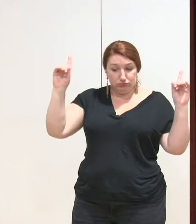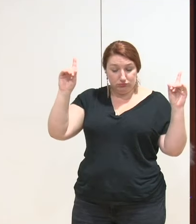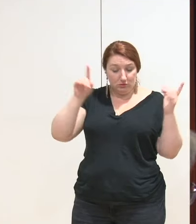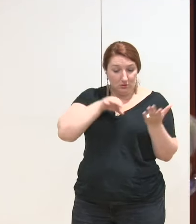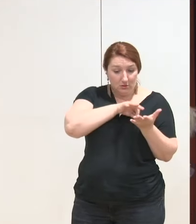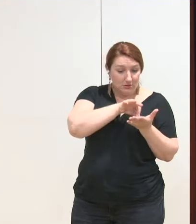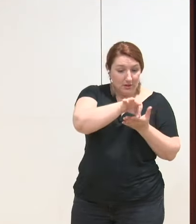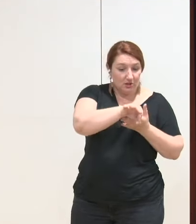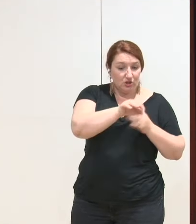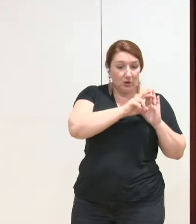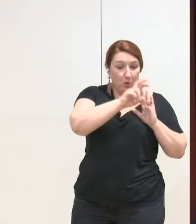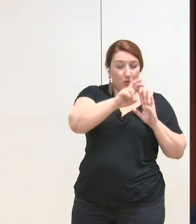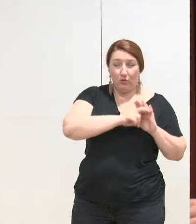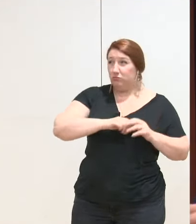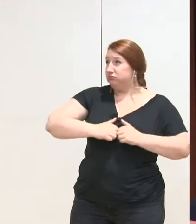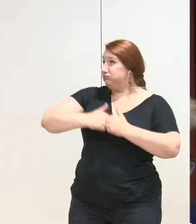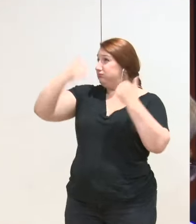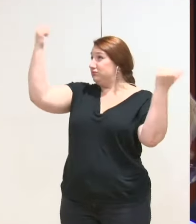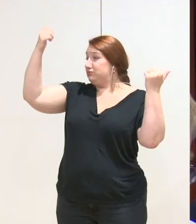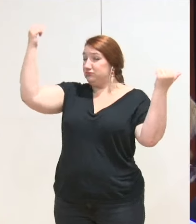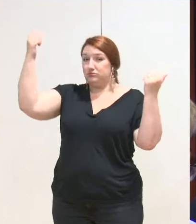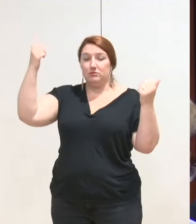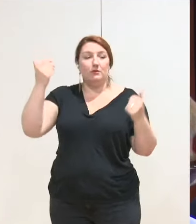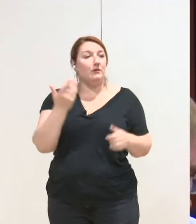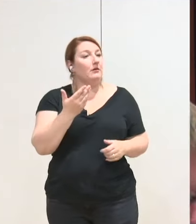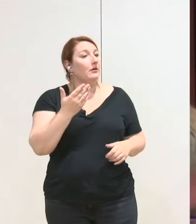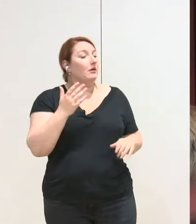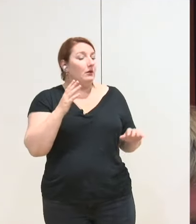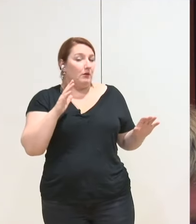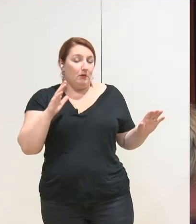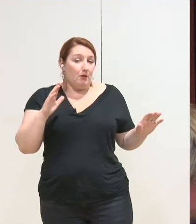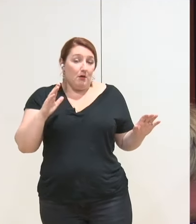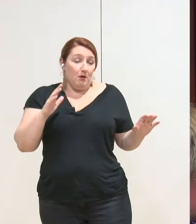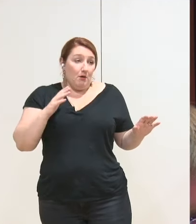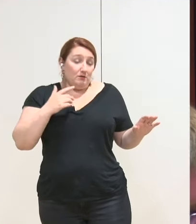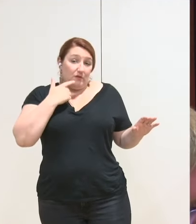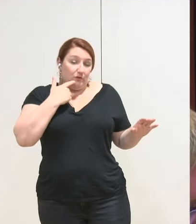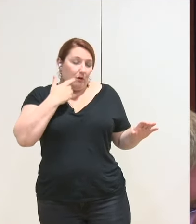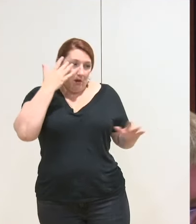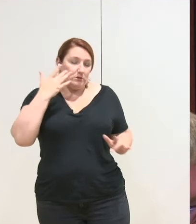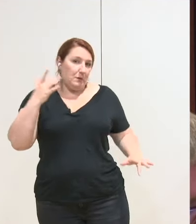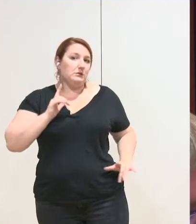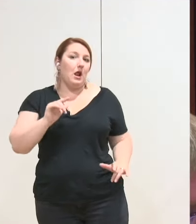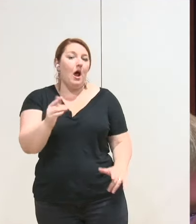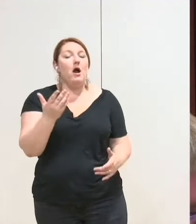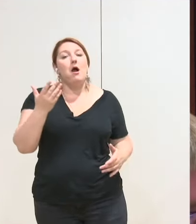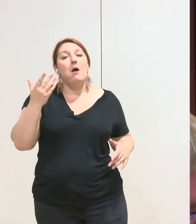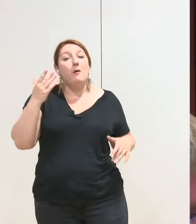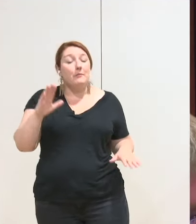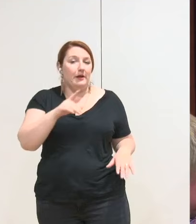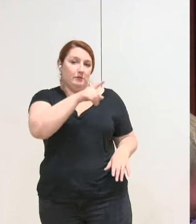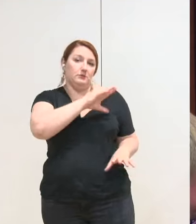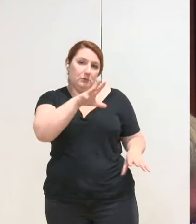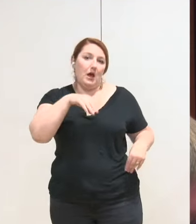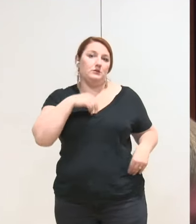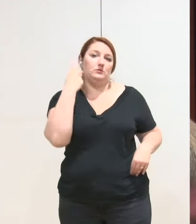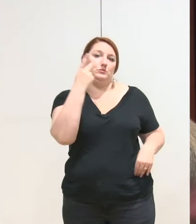Grenoble mais assumez votre responsabilité et nous sommes prêts à vous accompagner si je vous dis cela c'est parce qu'il y a une phrase